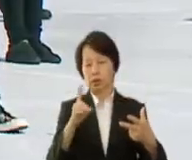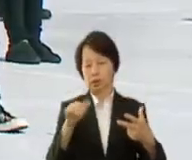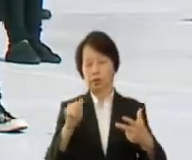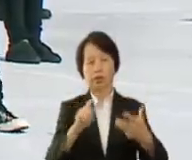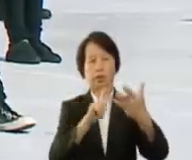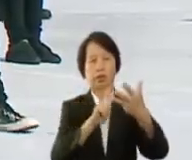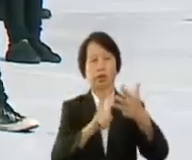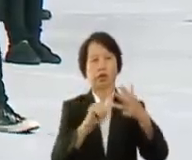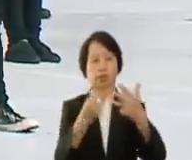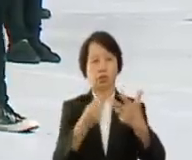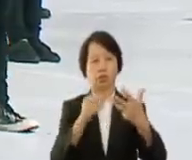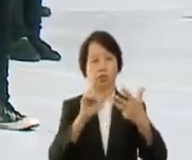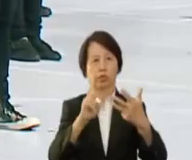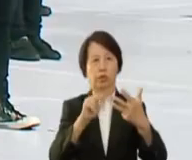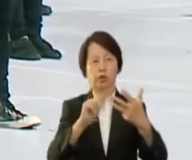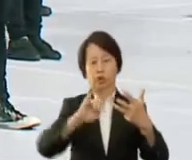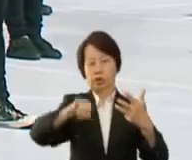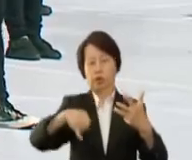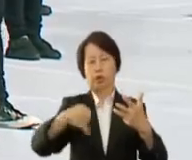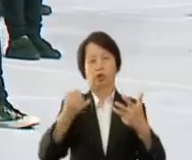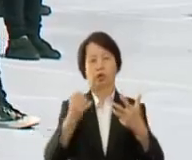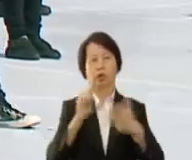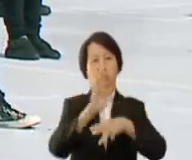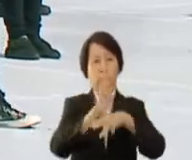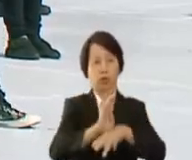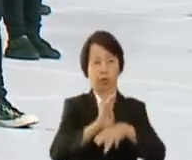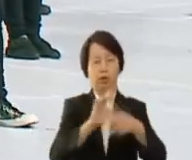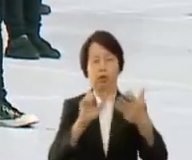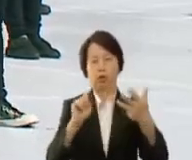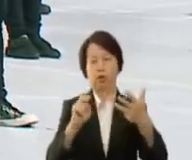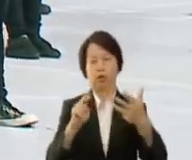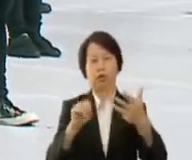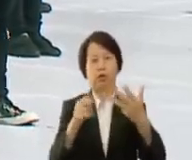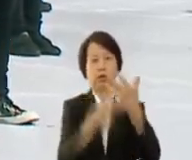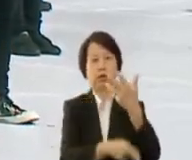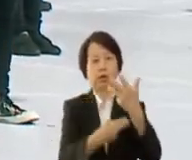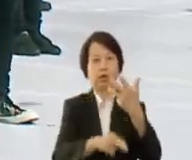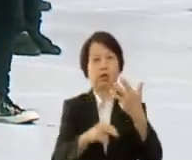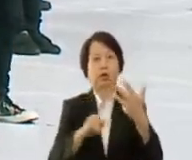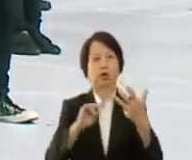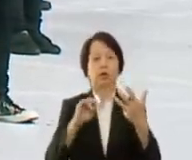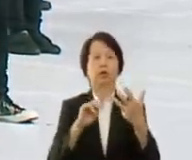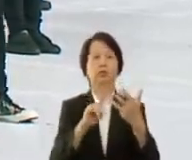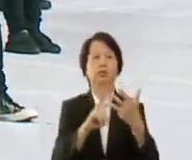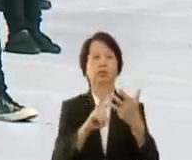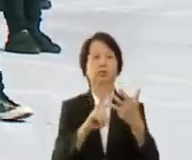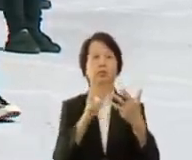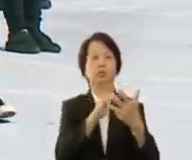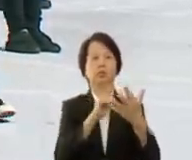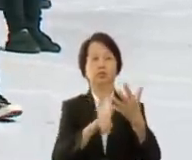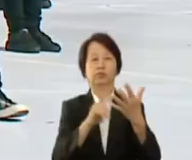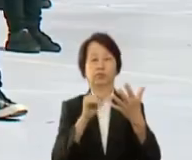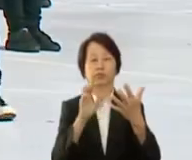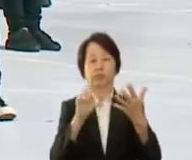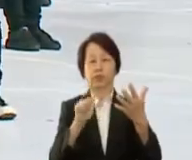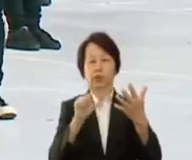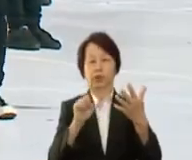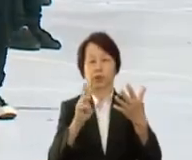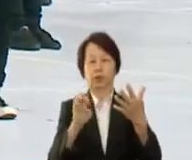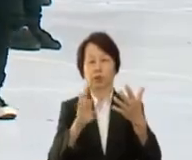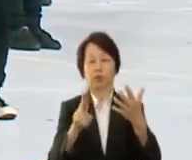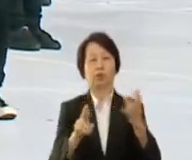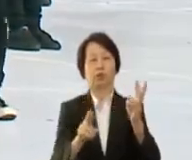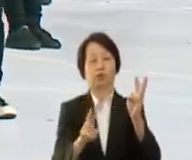Hasnan, Kumpulan Kesenian Jabatan Kebudayaan dan Kesenian Negara, Genius Seni Tari, Akademi Seni Budaya